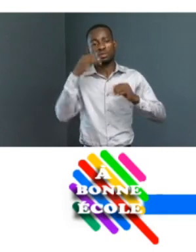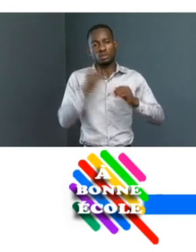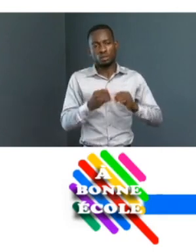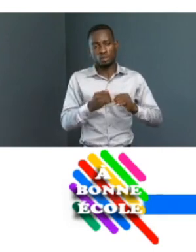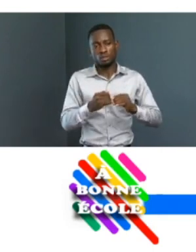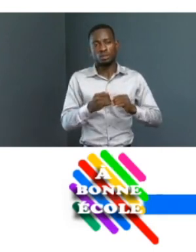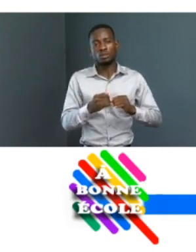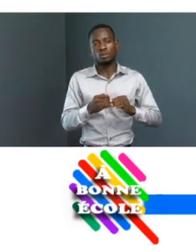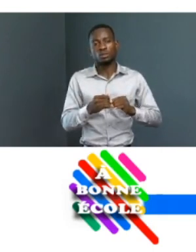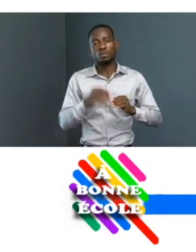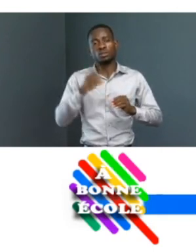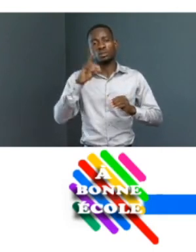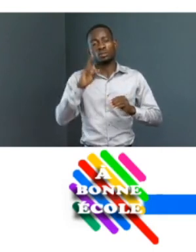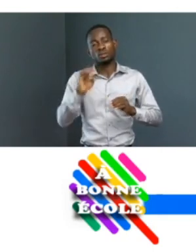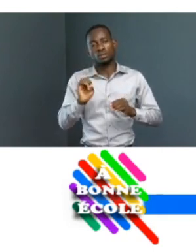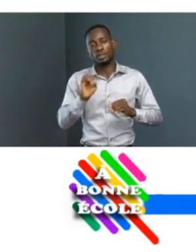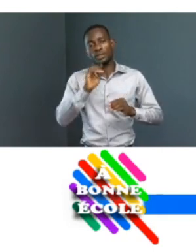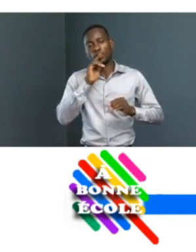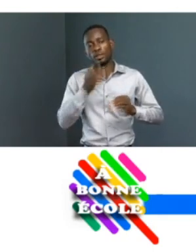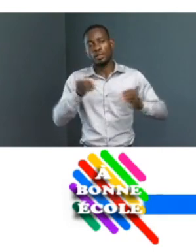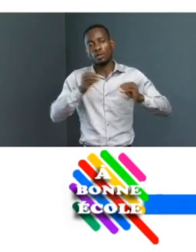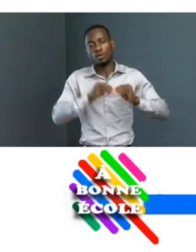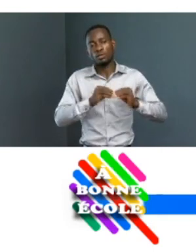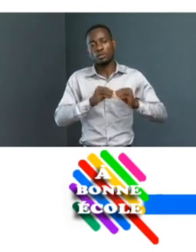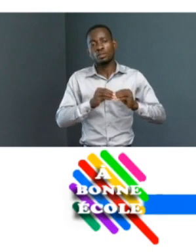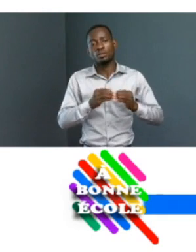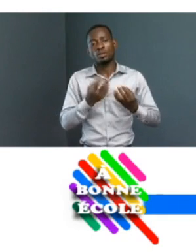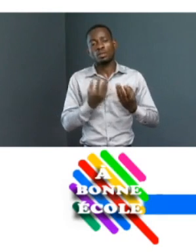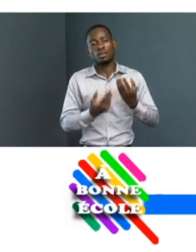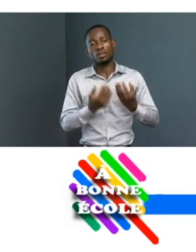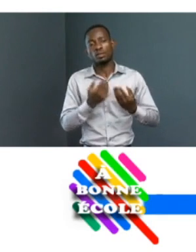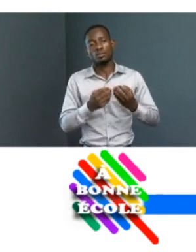est compensé par la combustion intégrale de ses